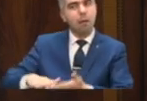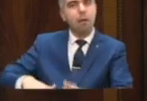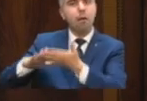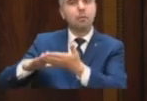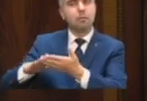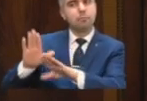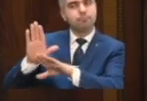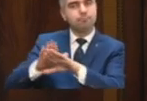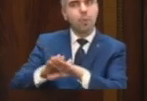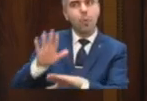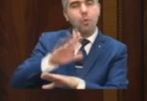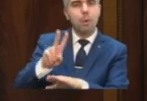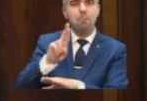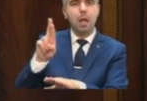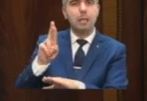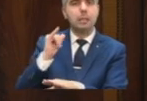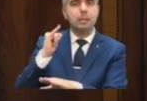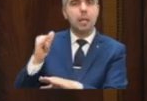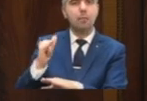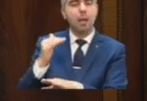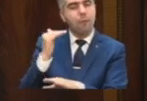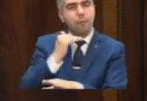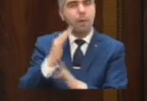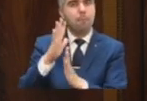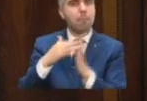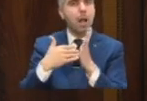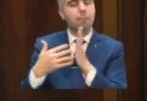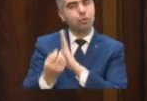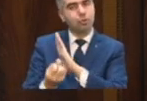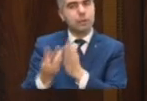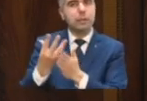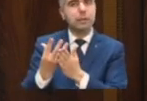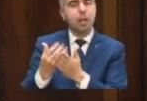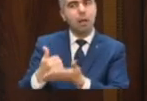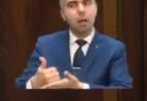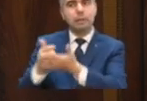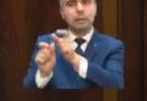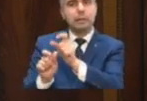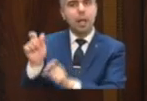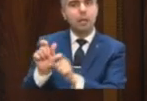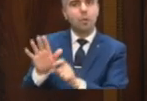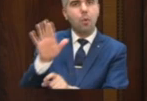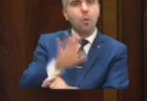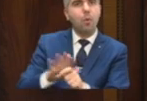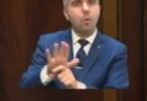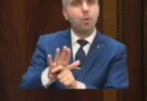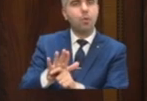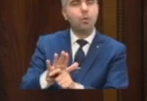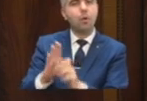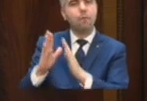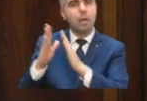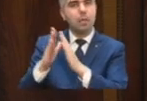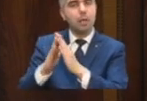نصره الله في غياب أي مخطط استعجالي لإنقاذ هذا المجال الاقتصادي الاجتماعي الذي يساهم بأكثر